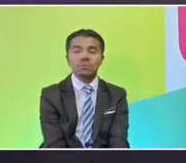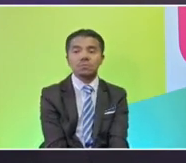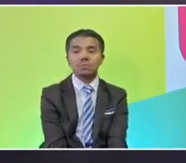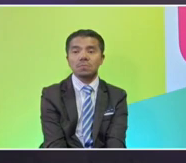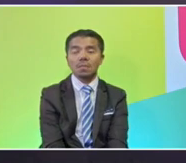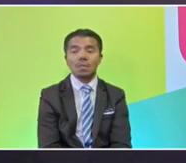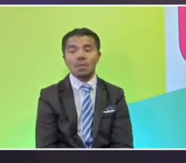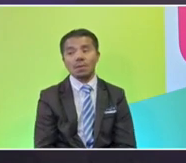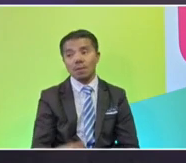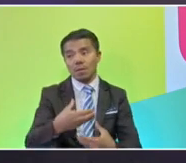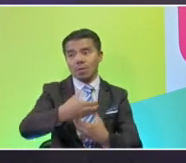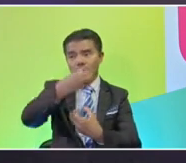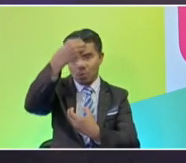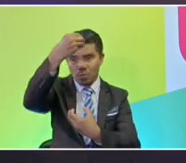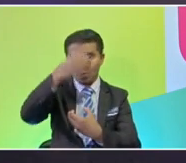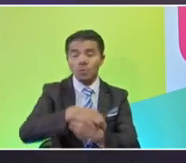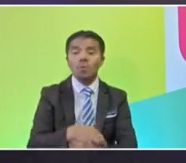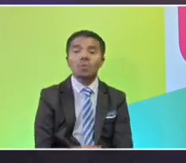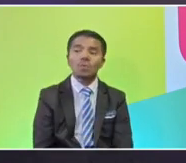silinder cantik